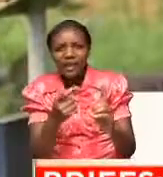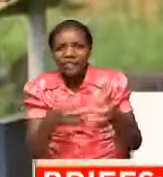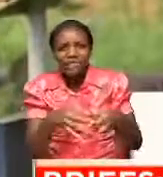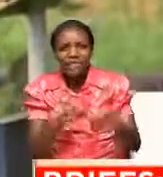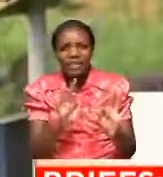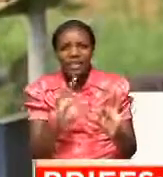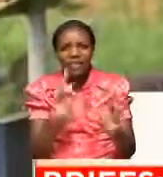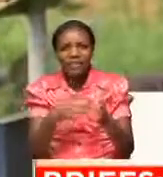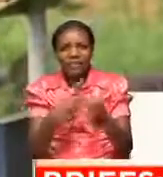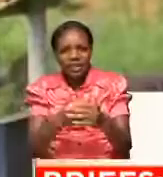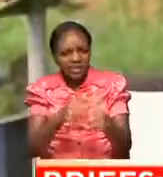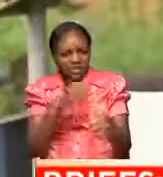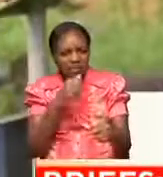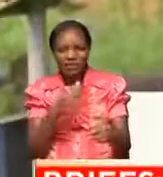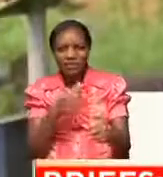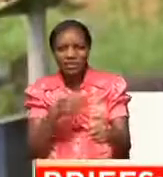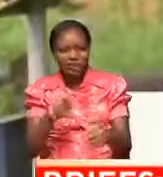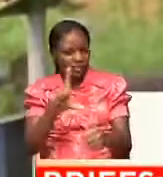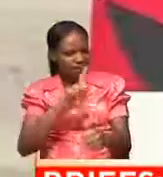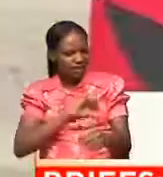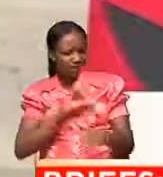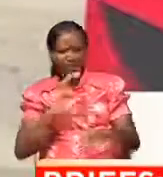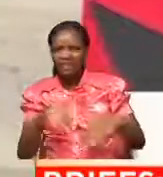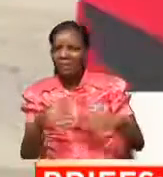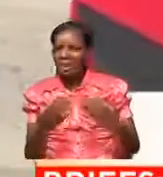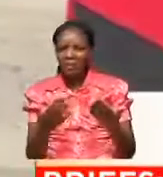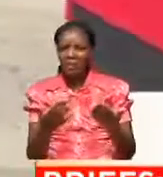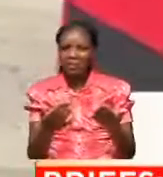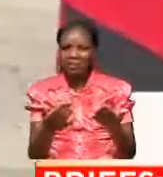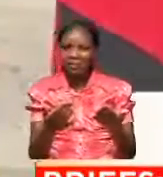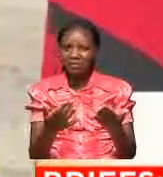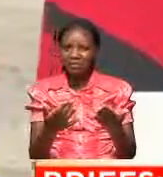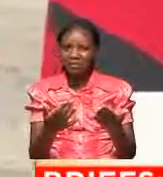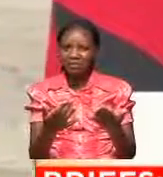yako, unasuasua. Ni uzembe kiasi gani huo?